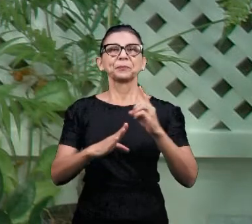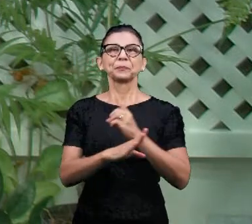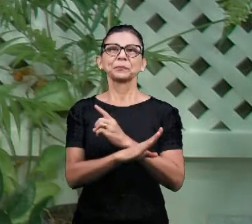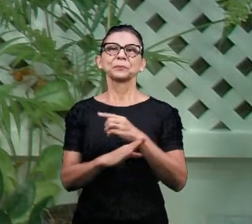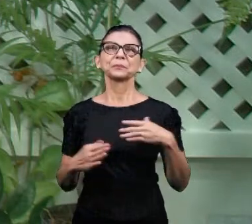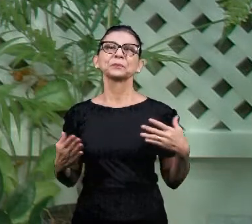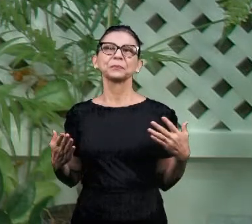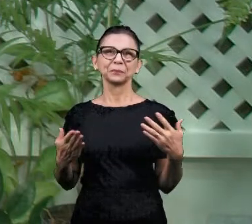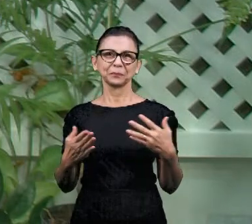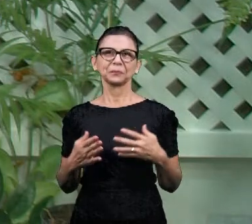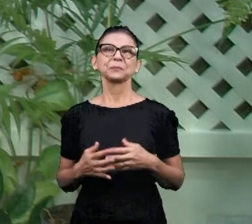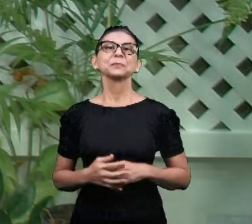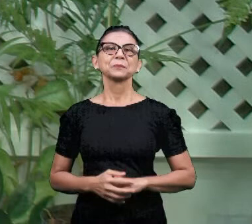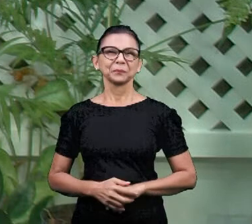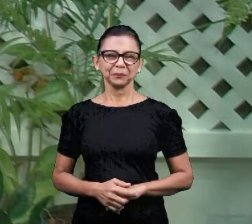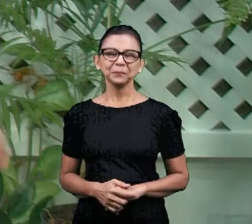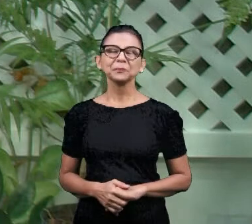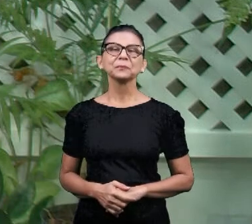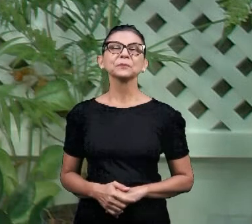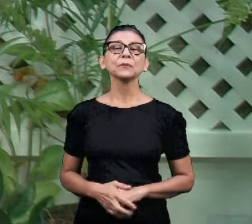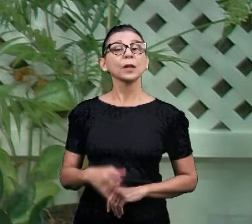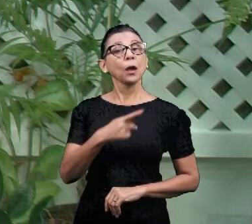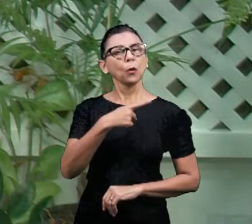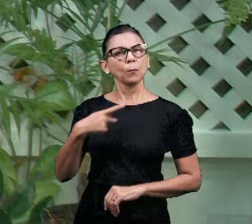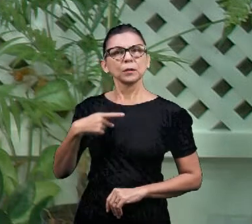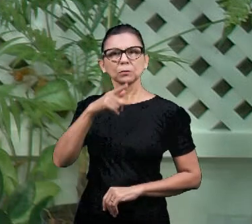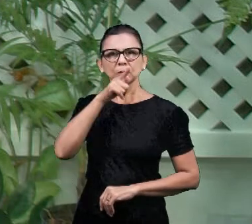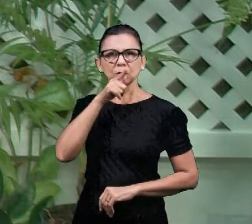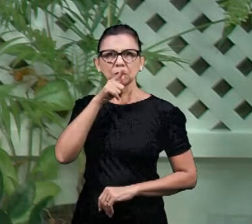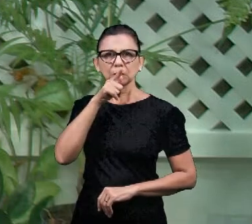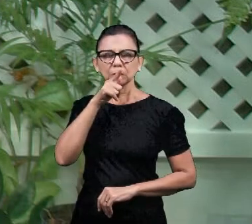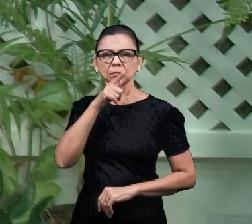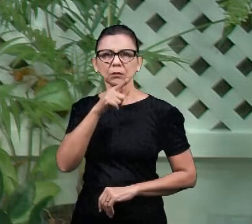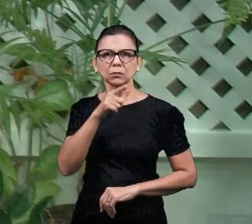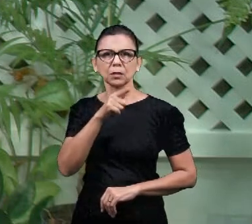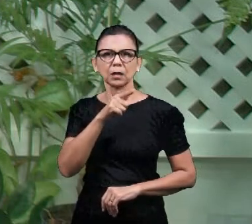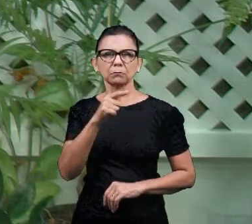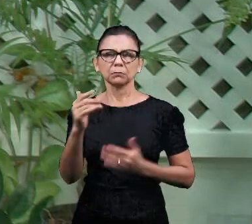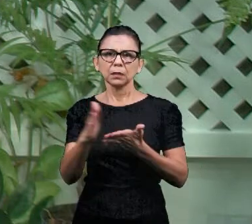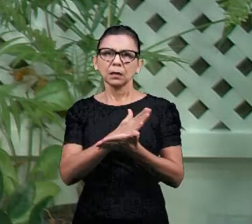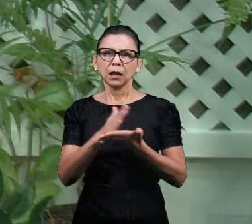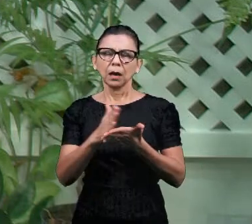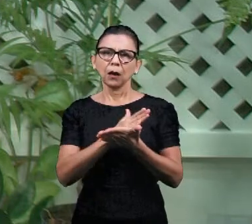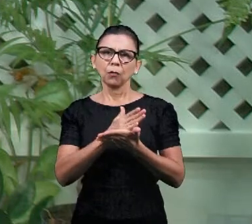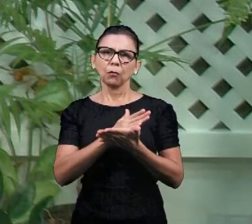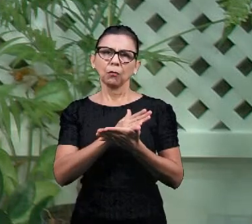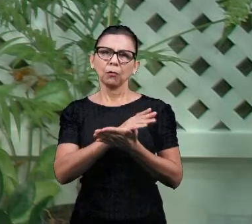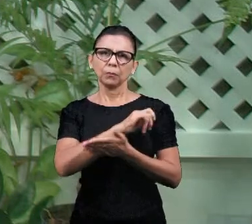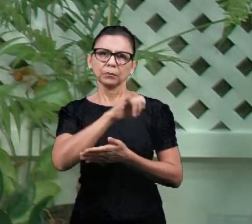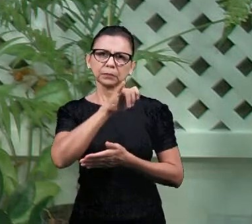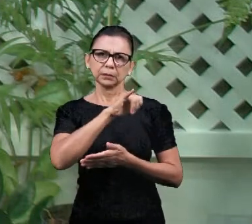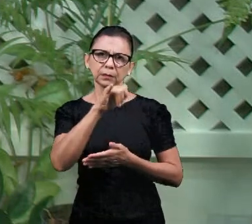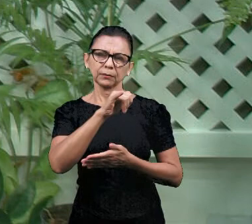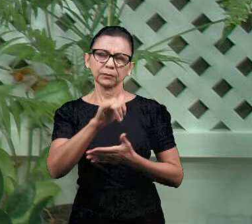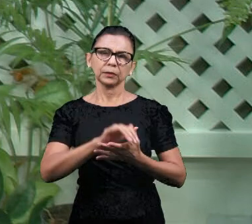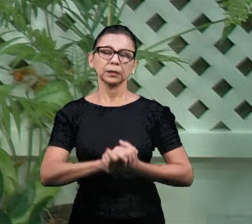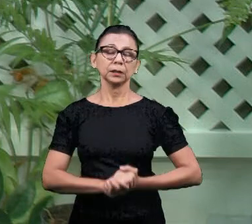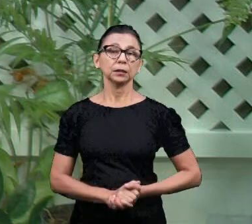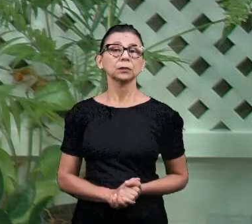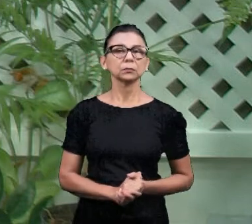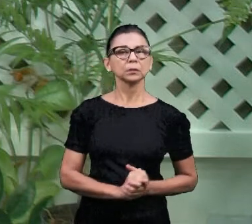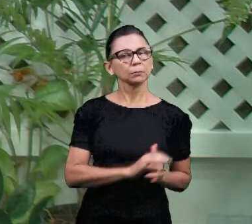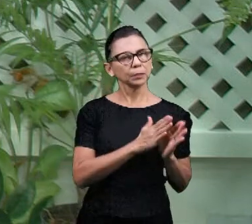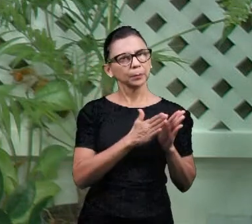dominicale. Le pasteur Gilles a déjà donné quelques informations à propos